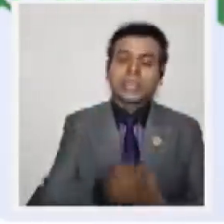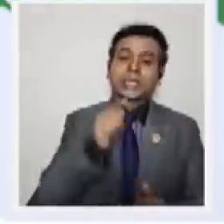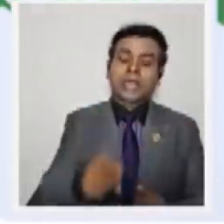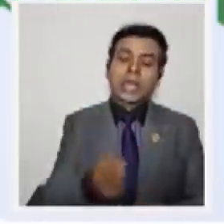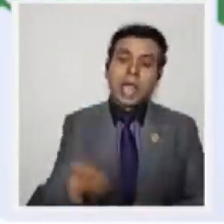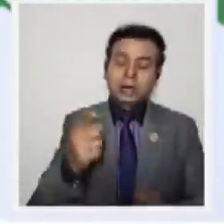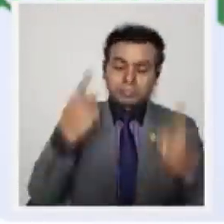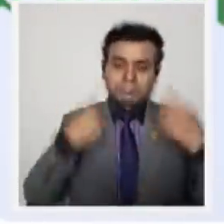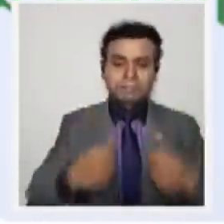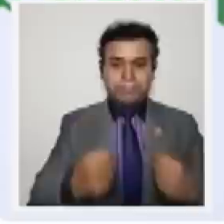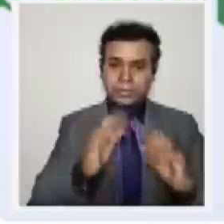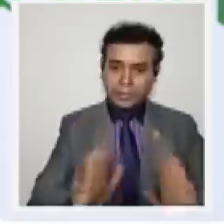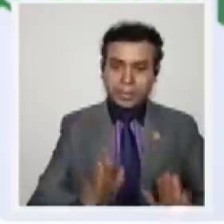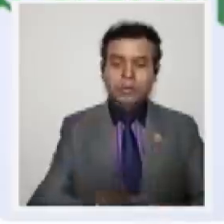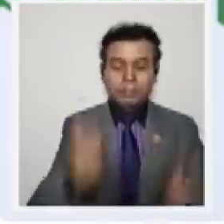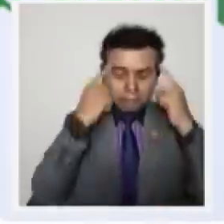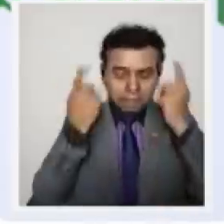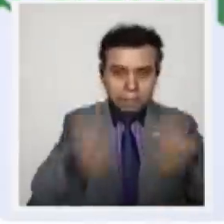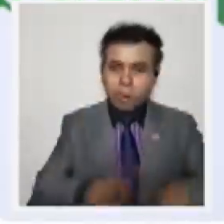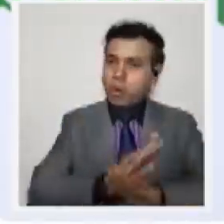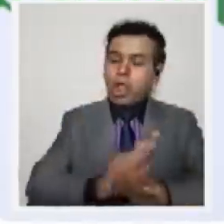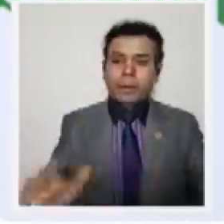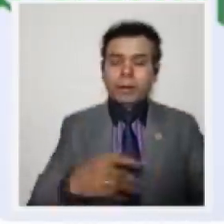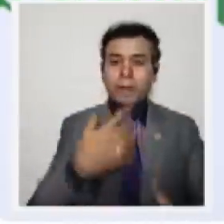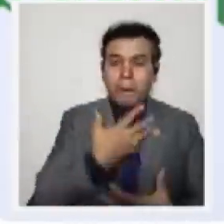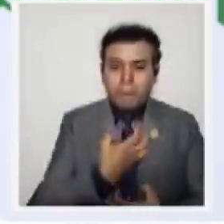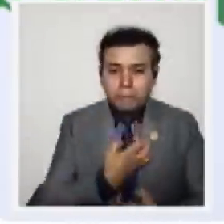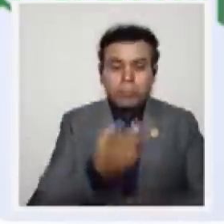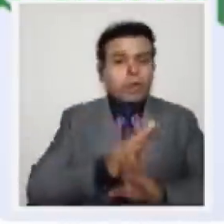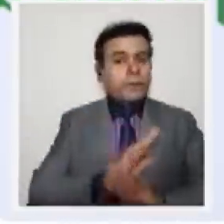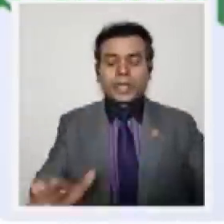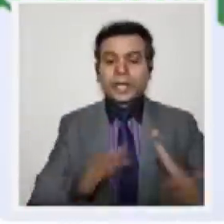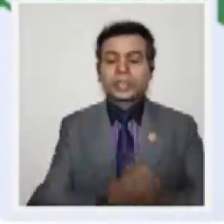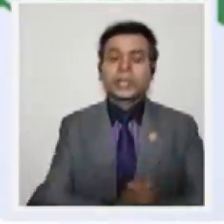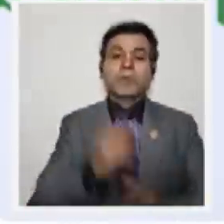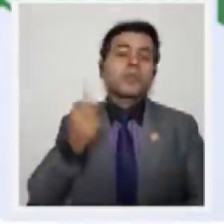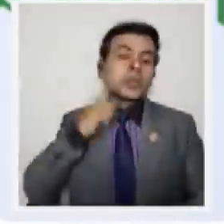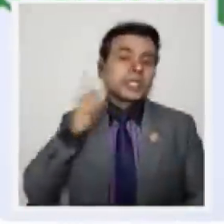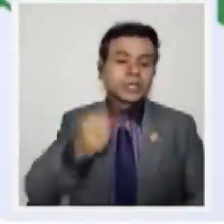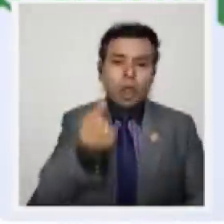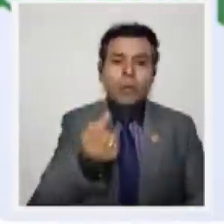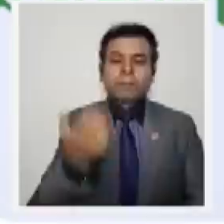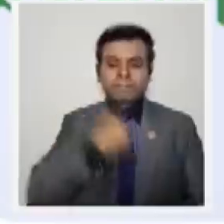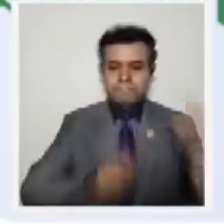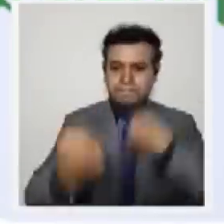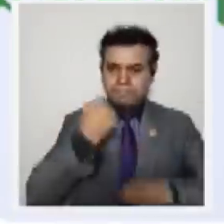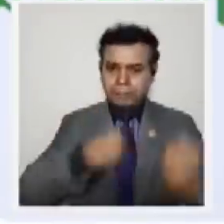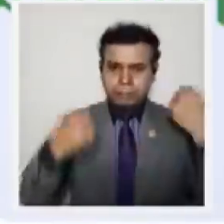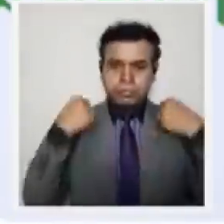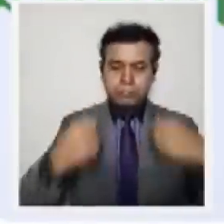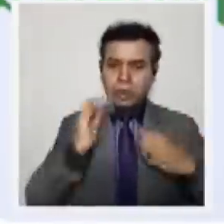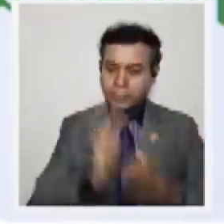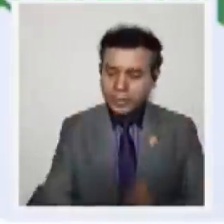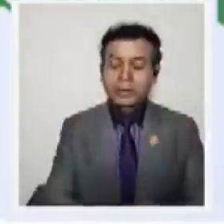দূরত্ব বজায় রাখে। এবং যারা আক্রান্ত হয়েছেন বা যারা আক্রান্ত হন নাই, সকলেই মনোবলকে উজ্জীবিত রাখবেন, মানসিক স্বাস্থ্যের